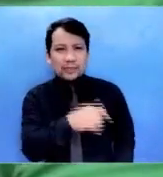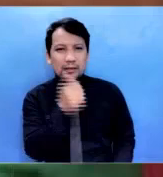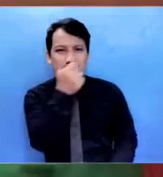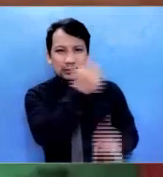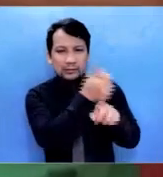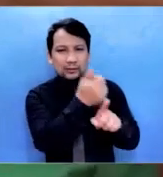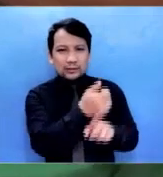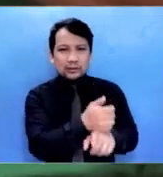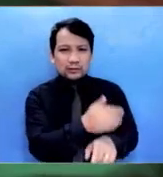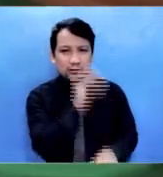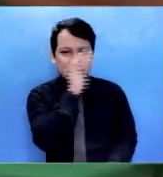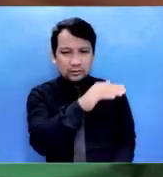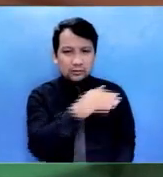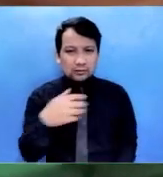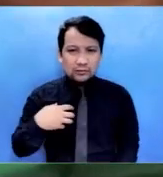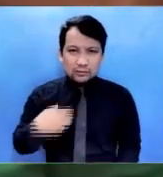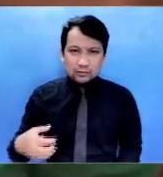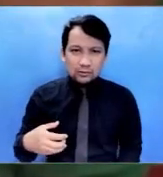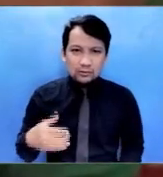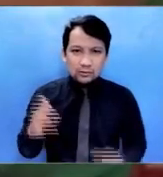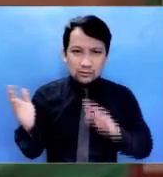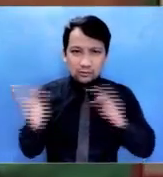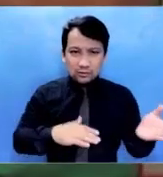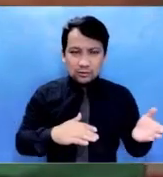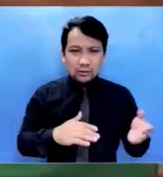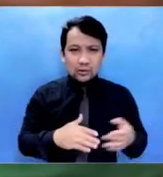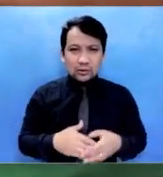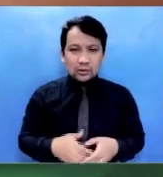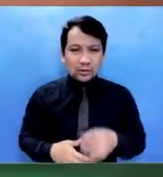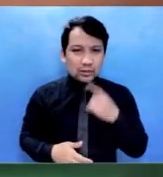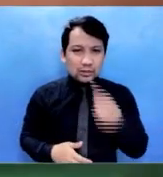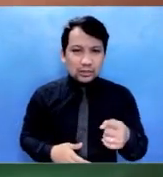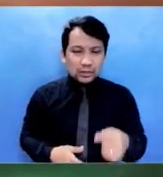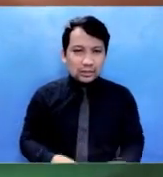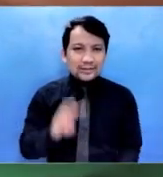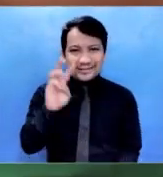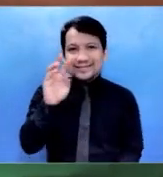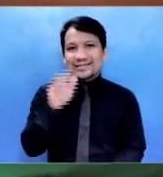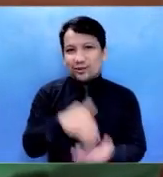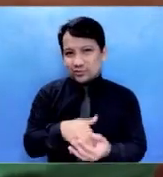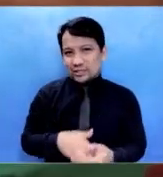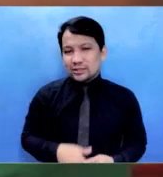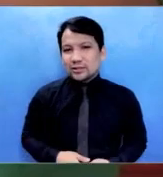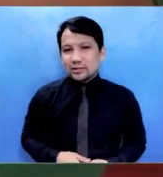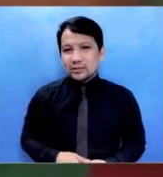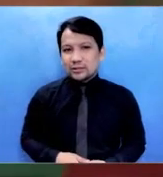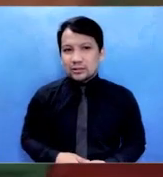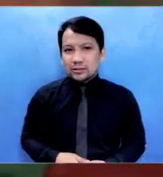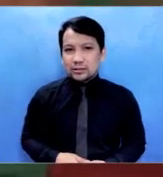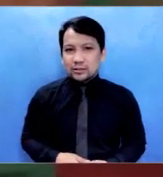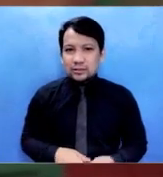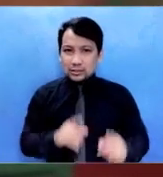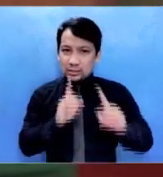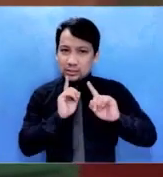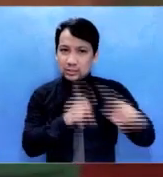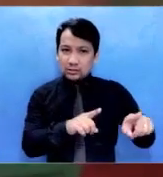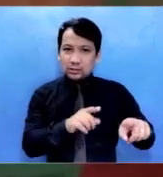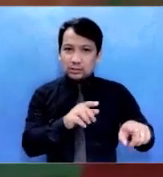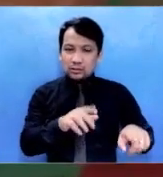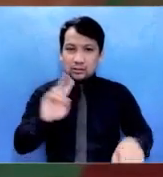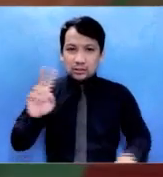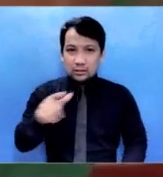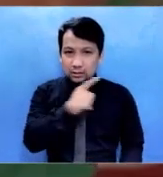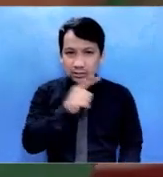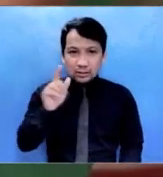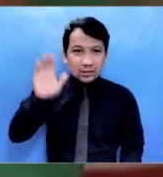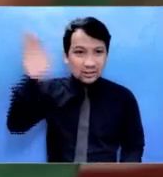Alam ng pulis, ang namatay sa war on drugs is only 6,000. Pero ang binendira ng ating Vice Presidente doon